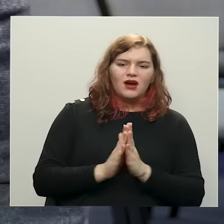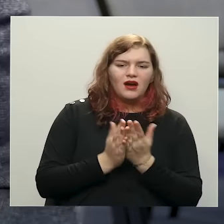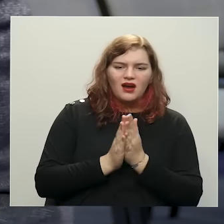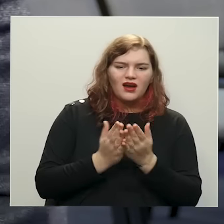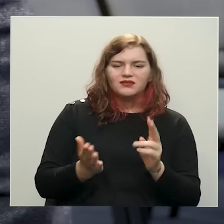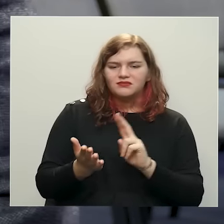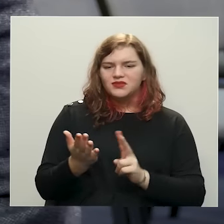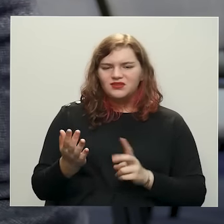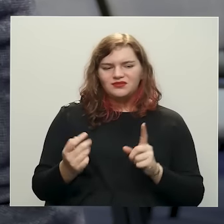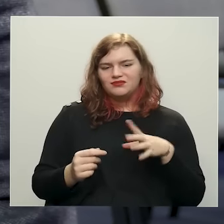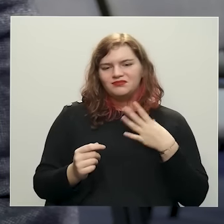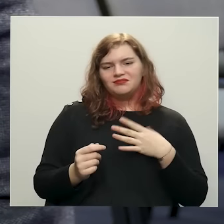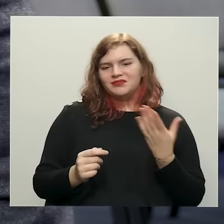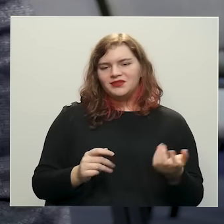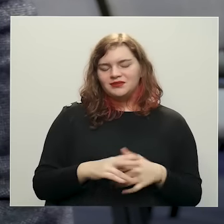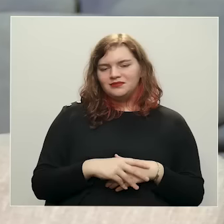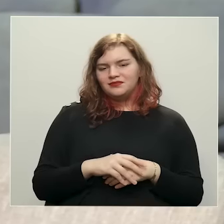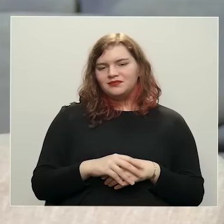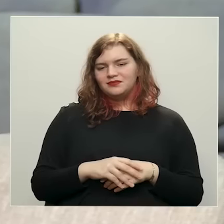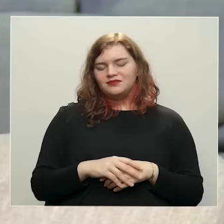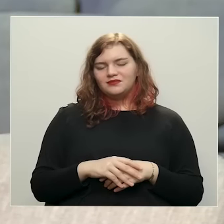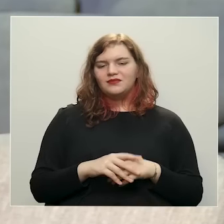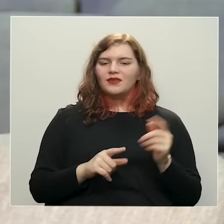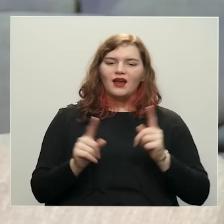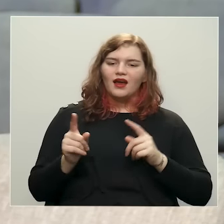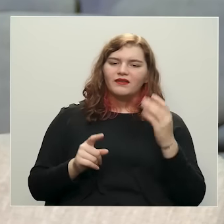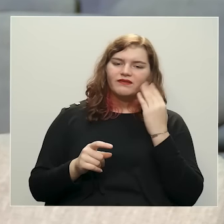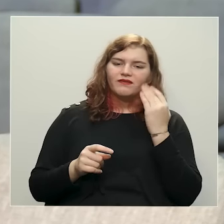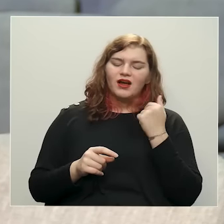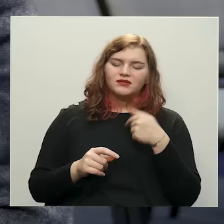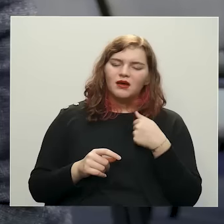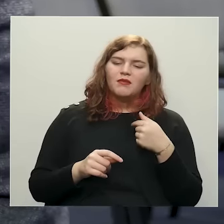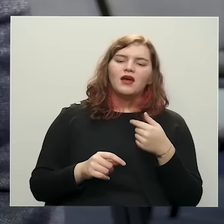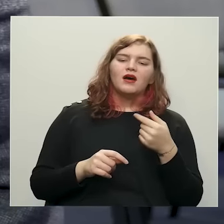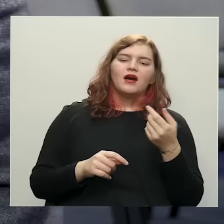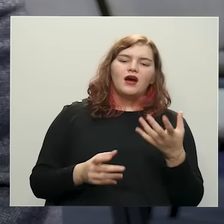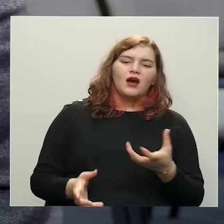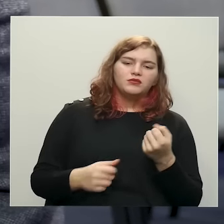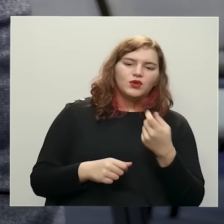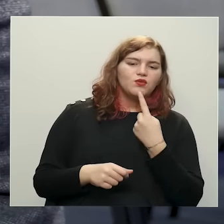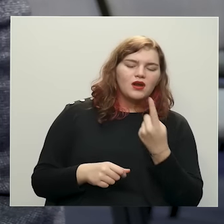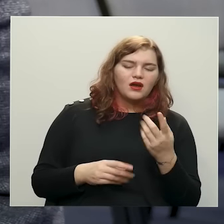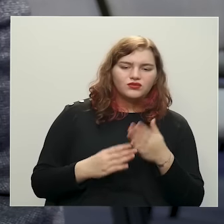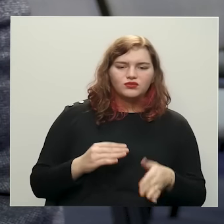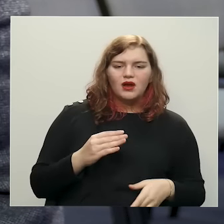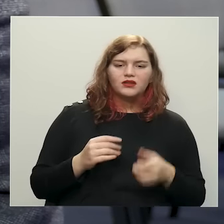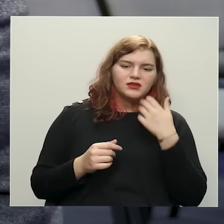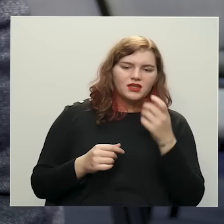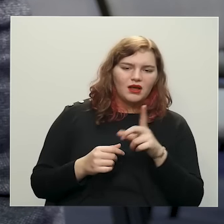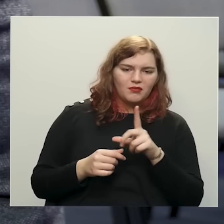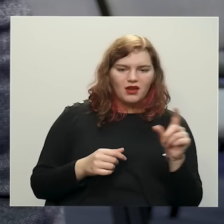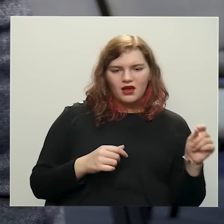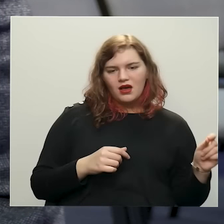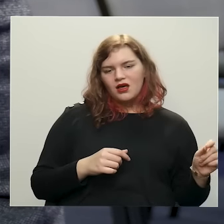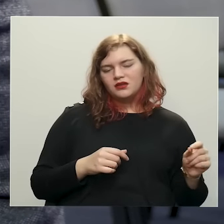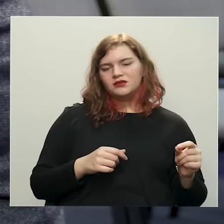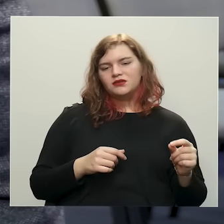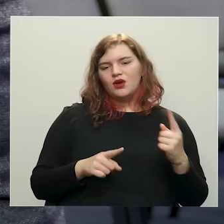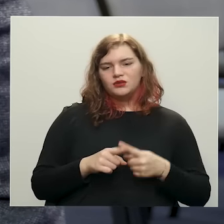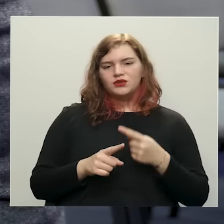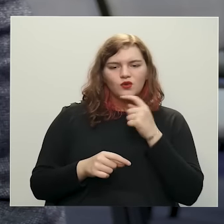erau ei așa, nu se împăcau. Dar fetița dumneavoastră? Fetița mea, atunci am luat, avea 1 an și jumătate când am plecat la